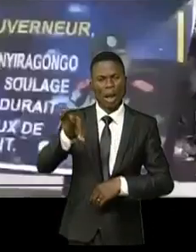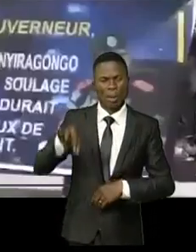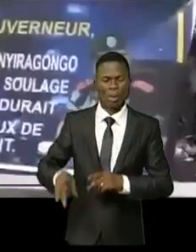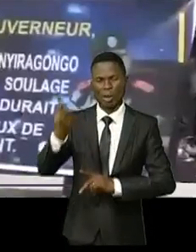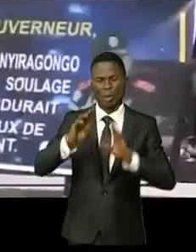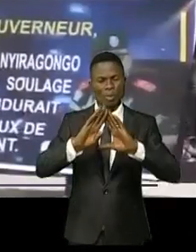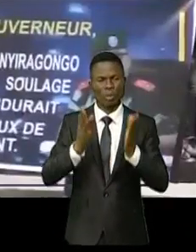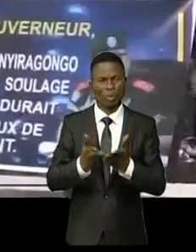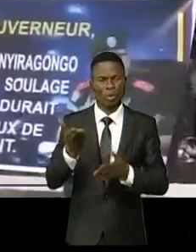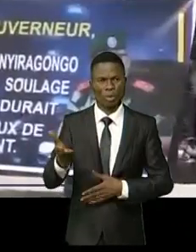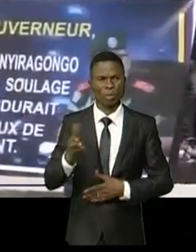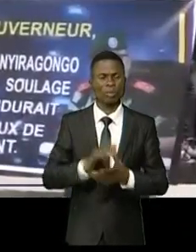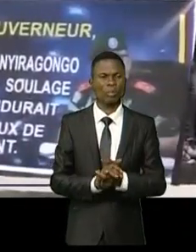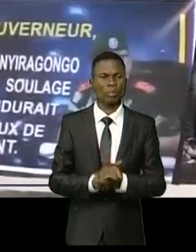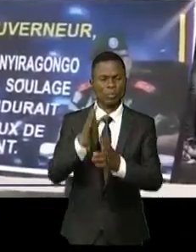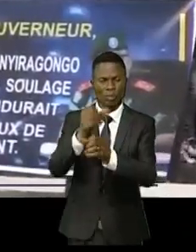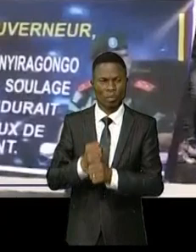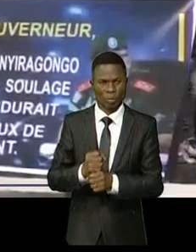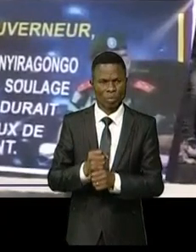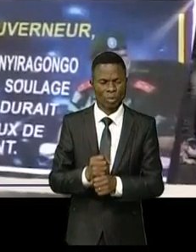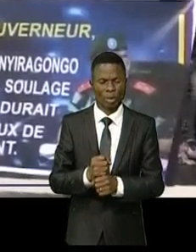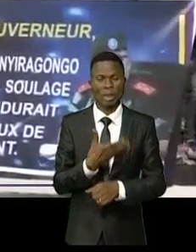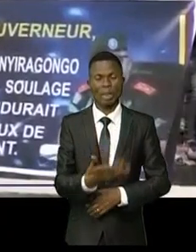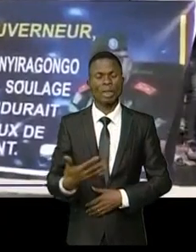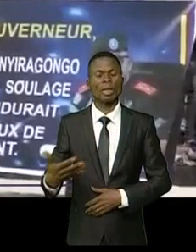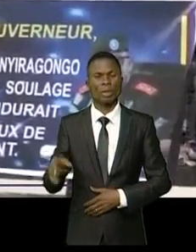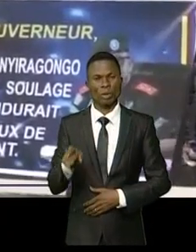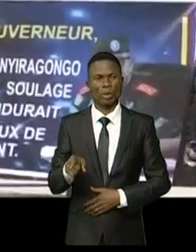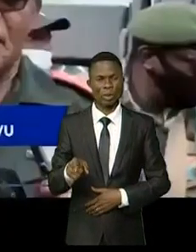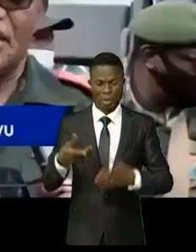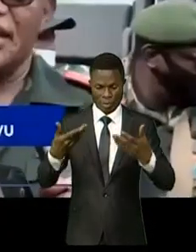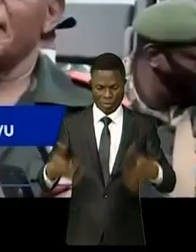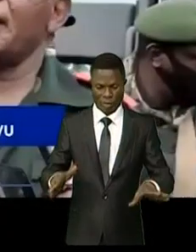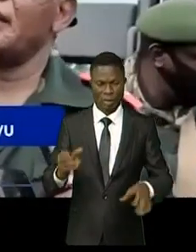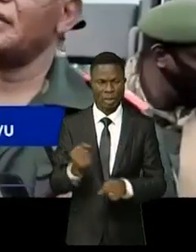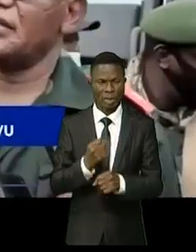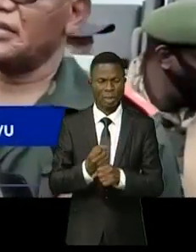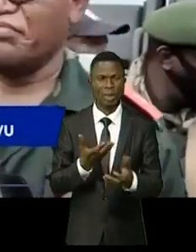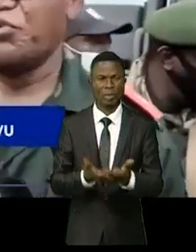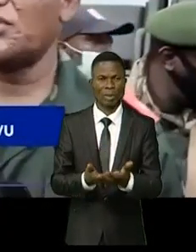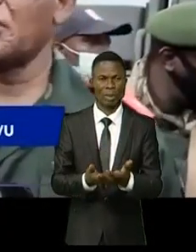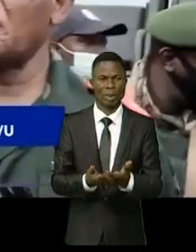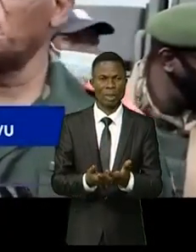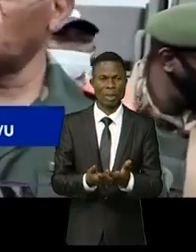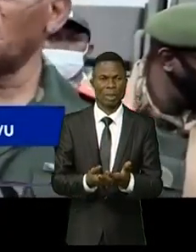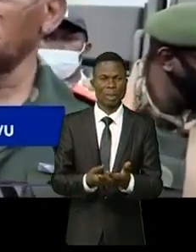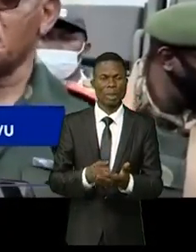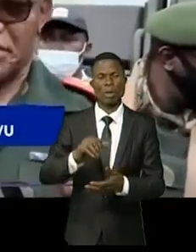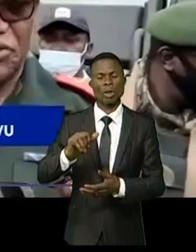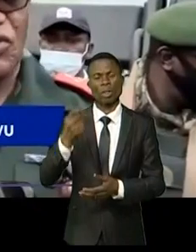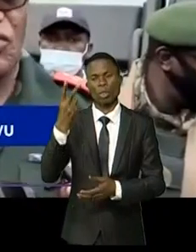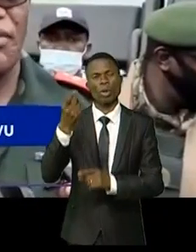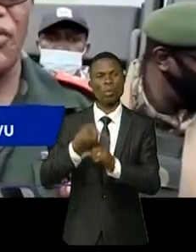ses administrés. Je venais de recevoir les ouvrages terminés. On sait qu'il y a pour certains